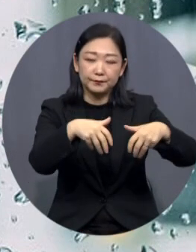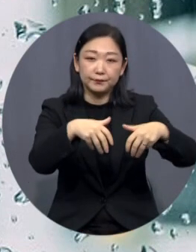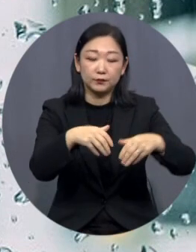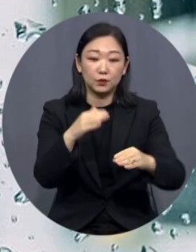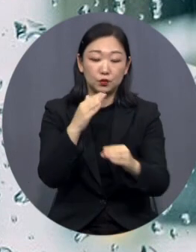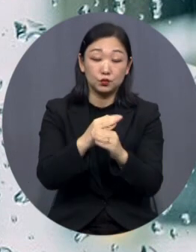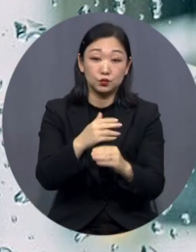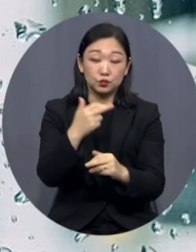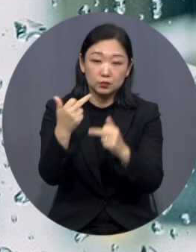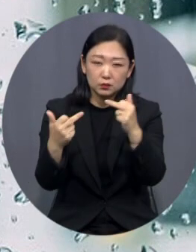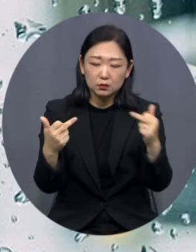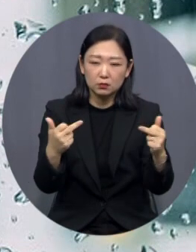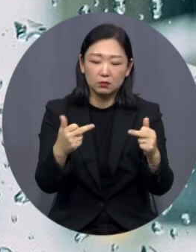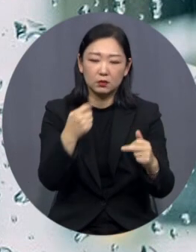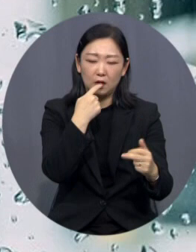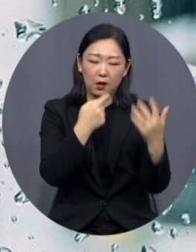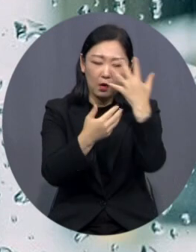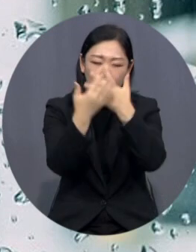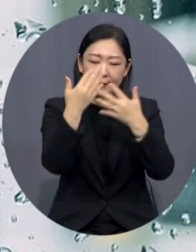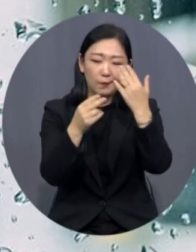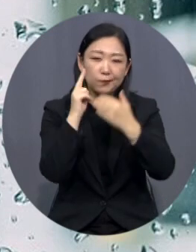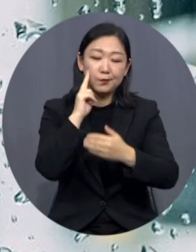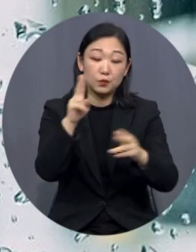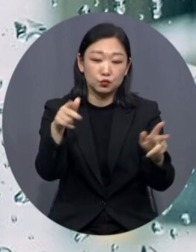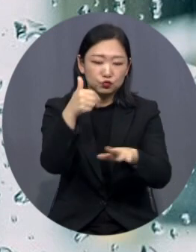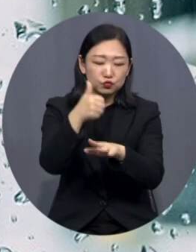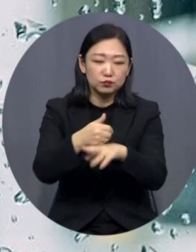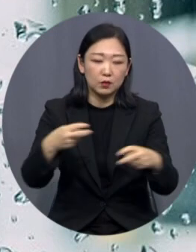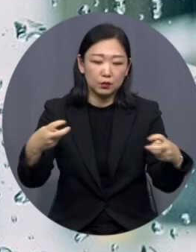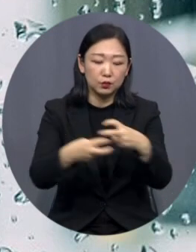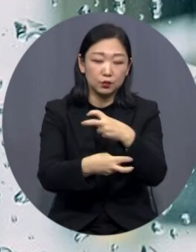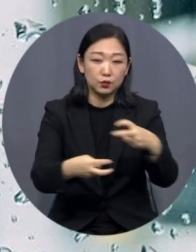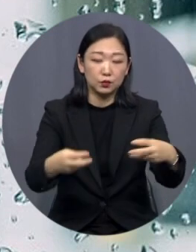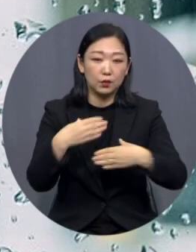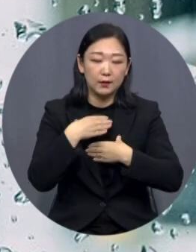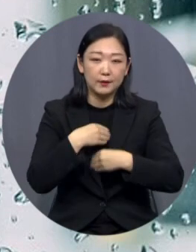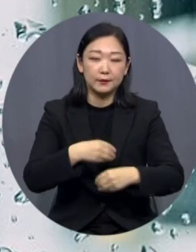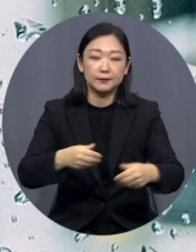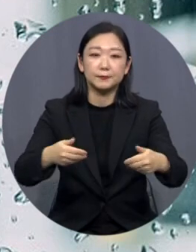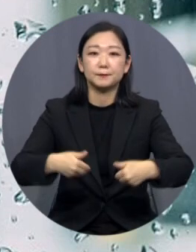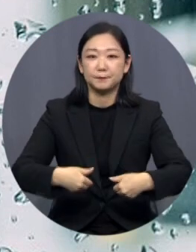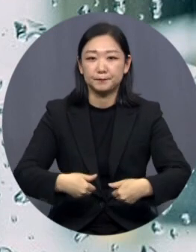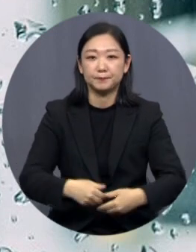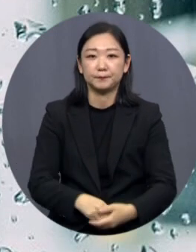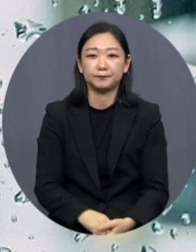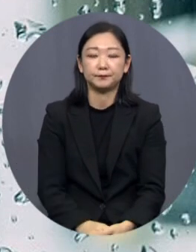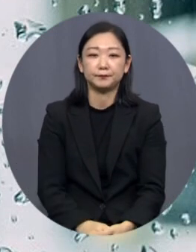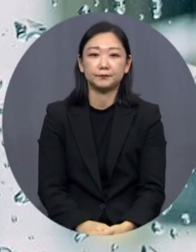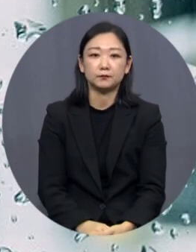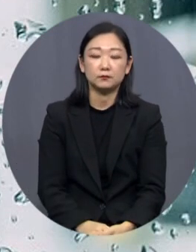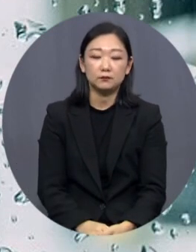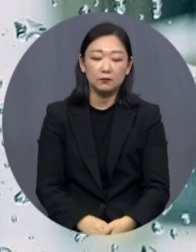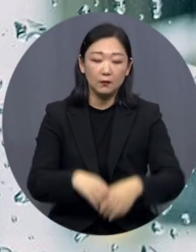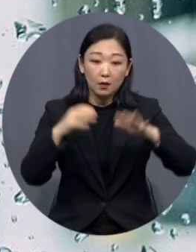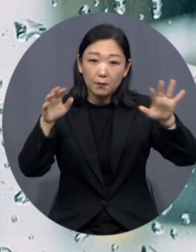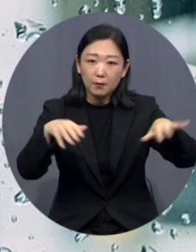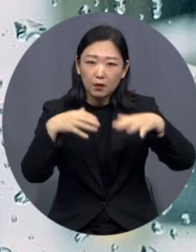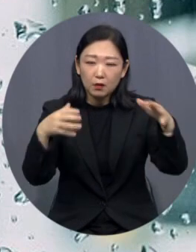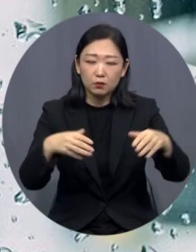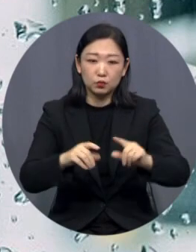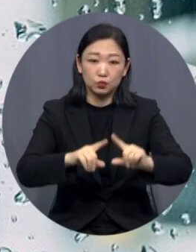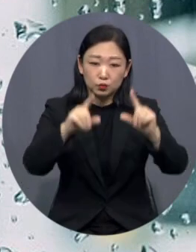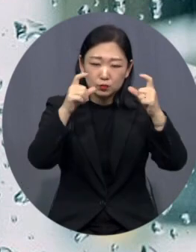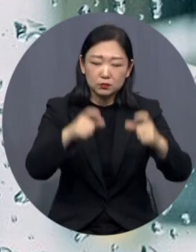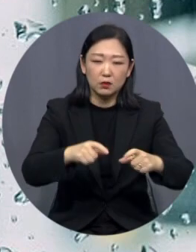중산간지역 지역은 안개가 짙게 껴서 주말 동안 교통안전에 유의하시기 바랍니다 일요일에는 동풍이 강하게 불어서 동부